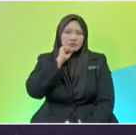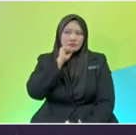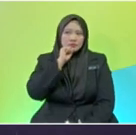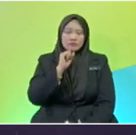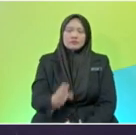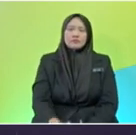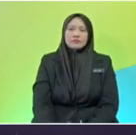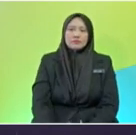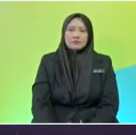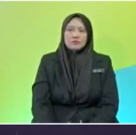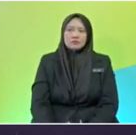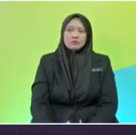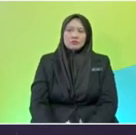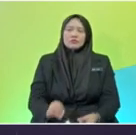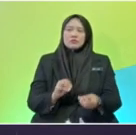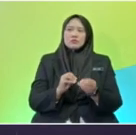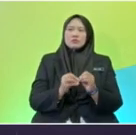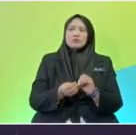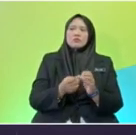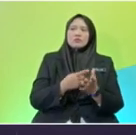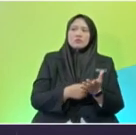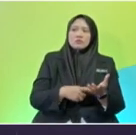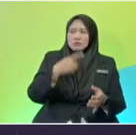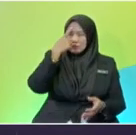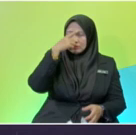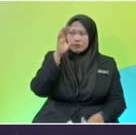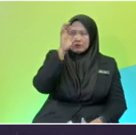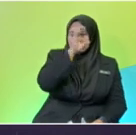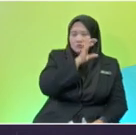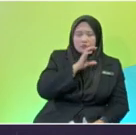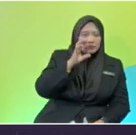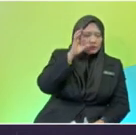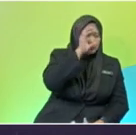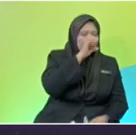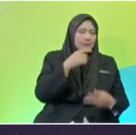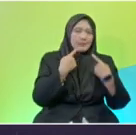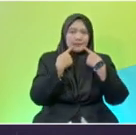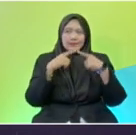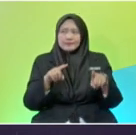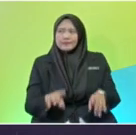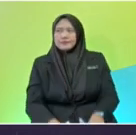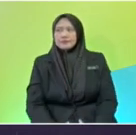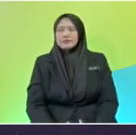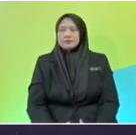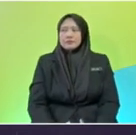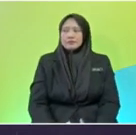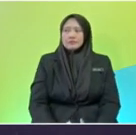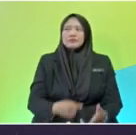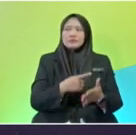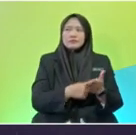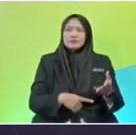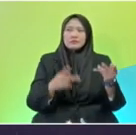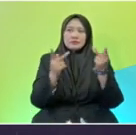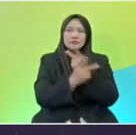yang kita perlukan untuk cari jawaban 18 bagi 3 ataupun apa darah tinggi